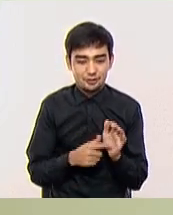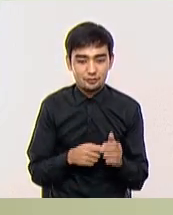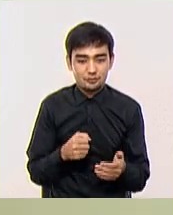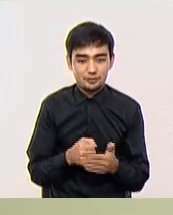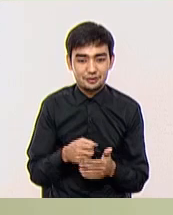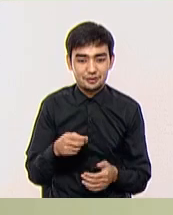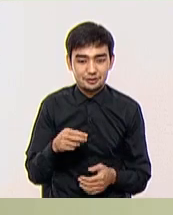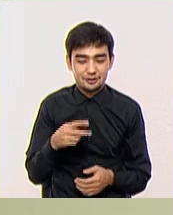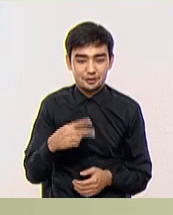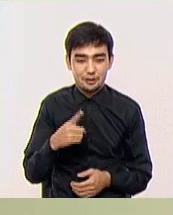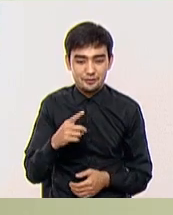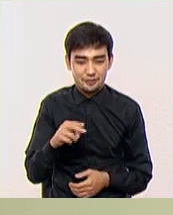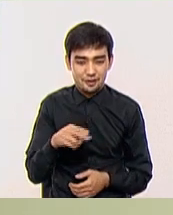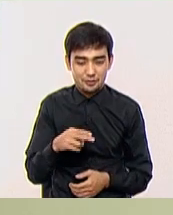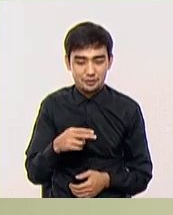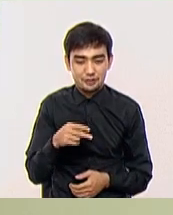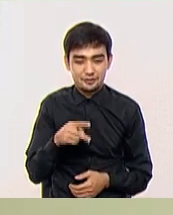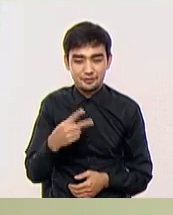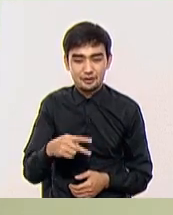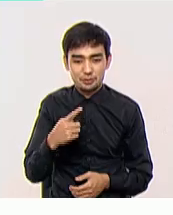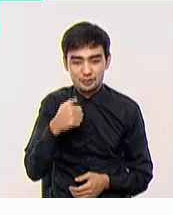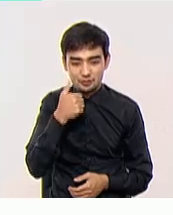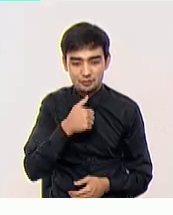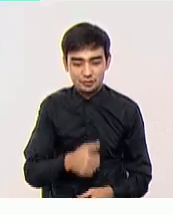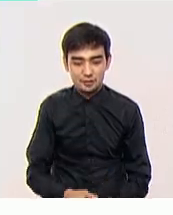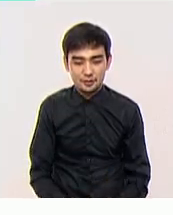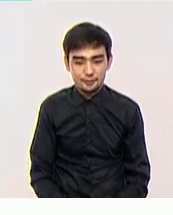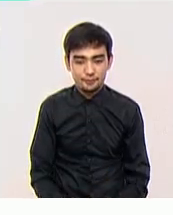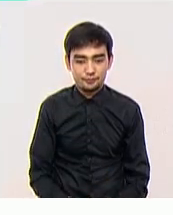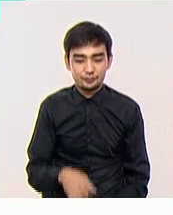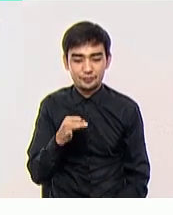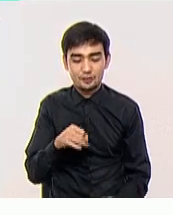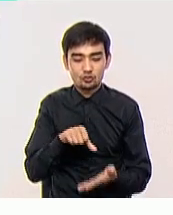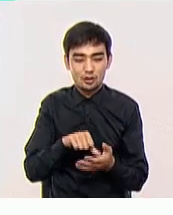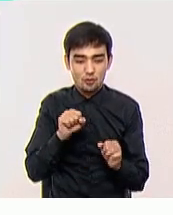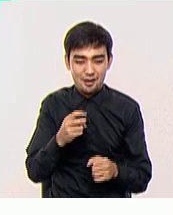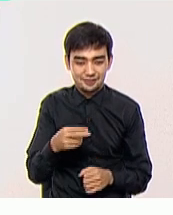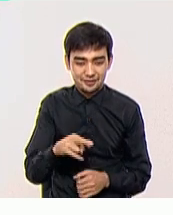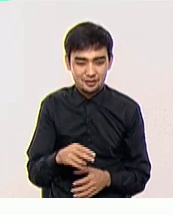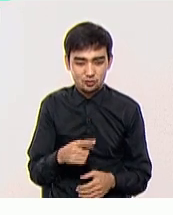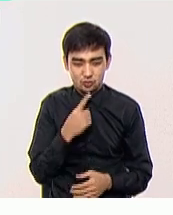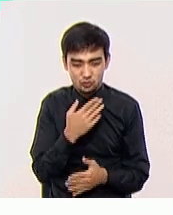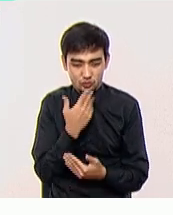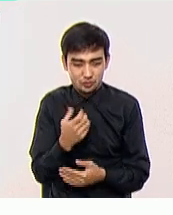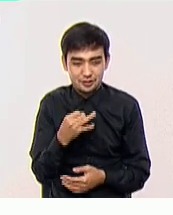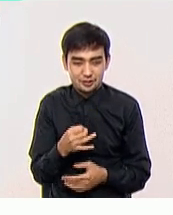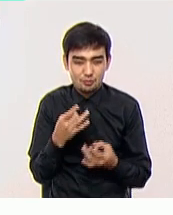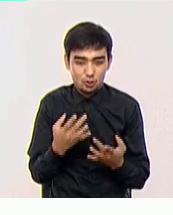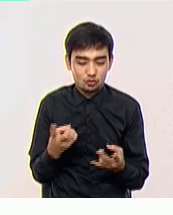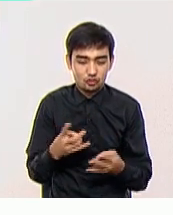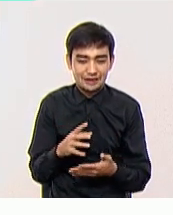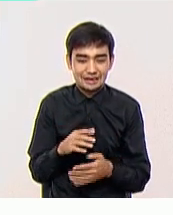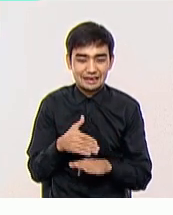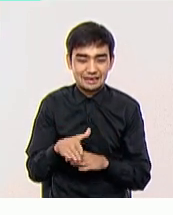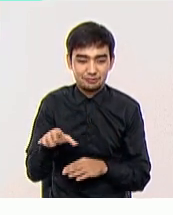декабря 2021 года. Всем желаем удачи! Принять участие в акции совсем несложно. Достаточно